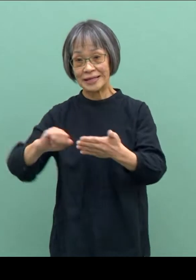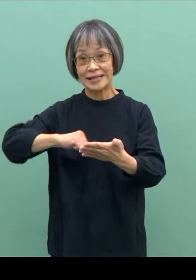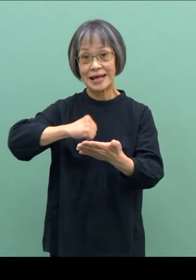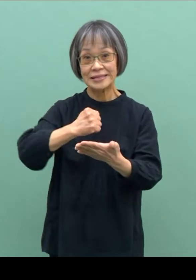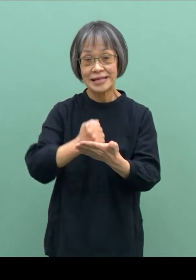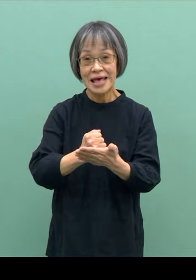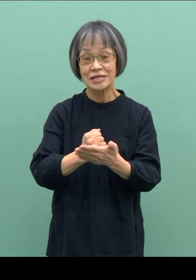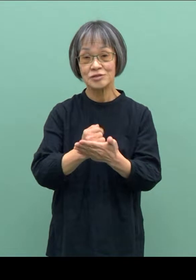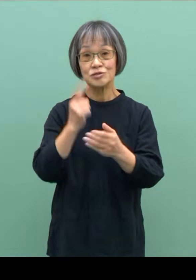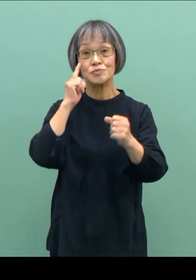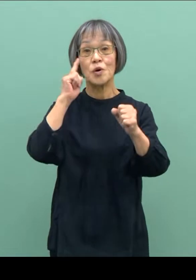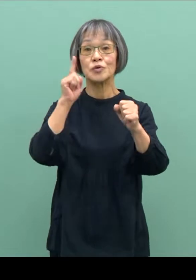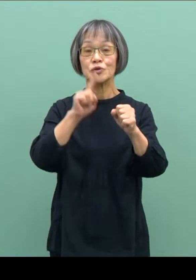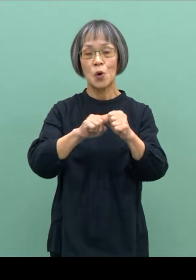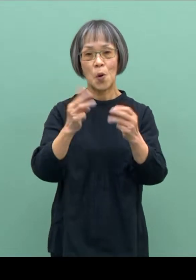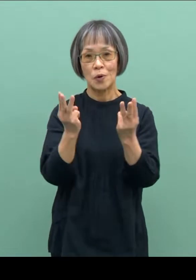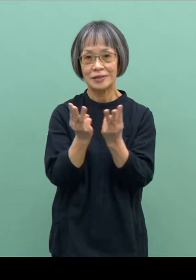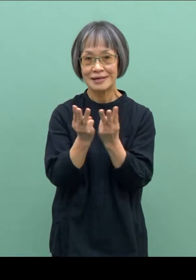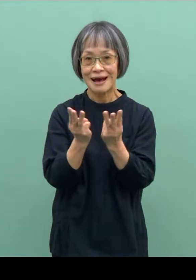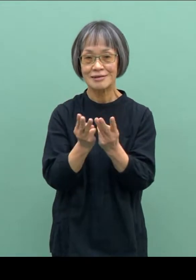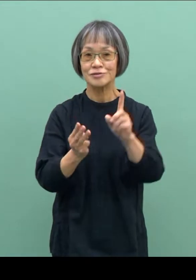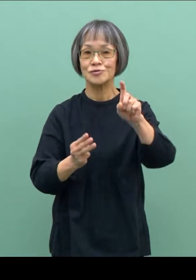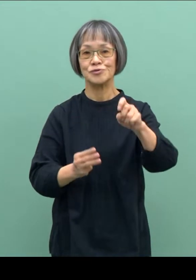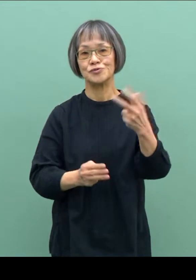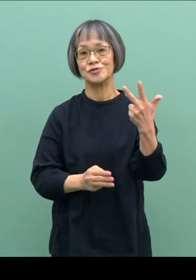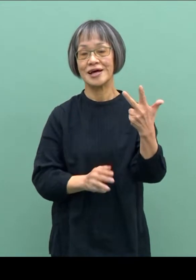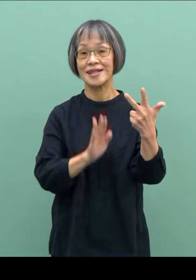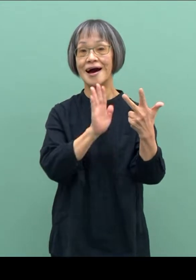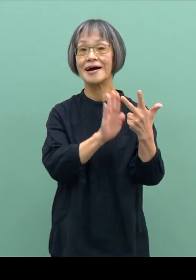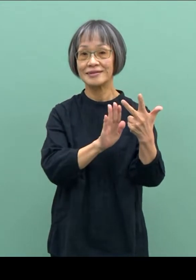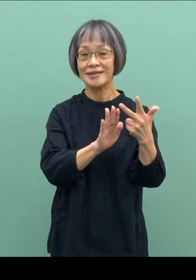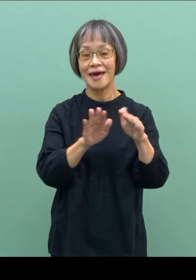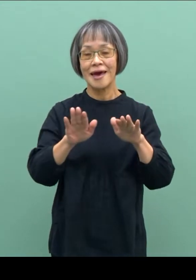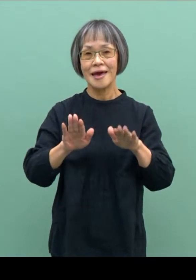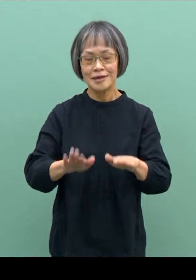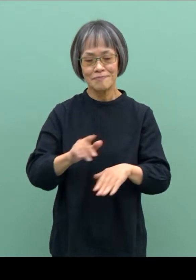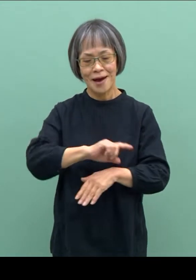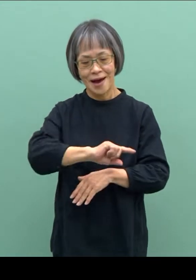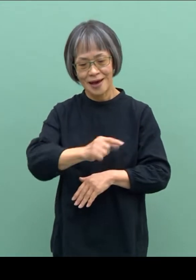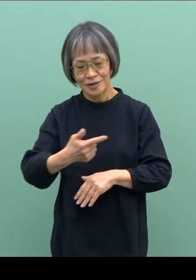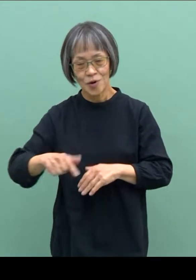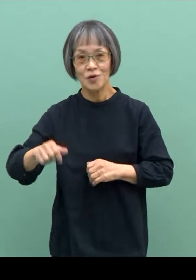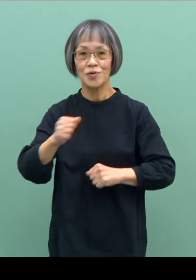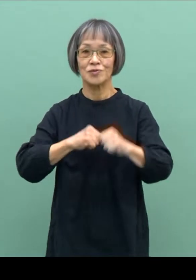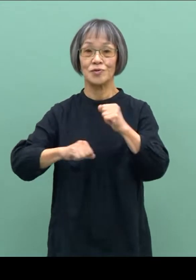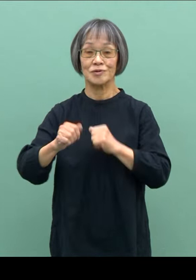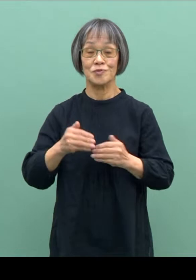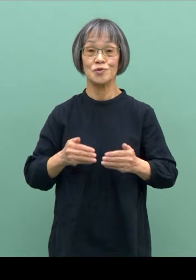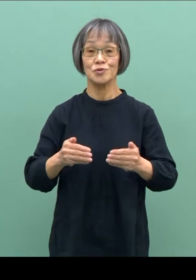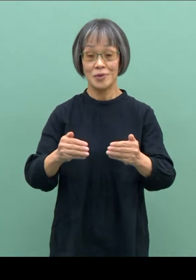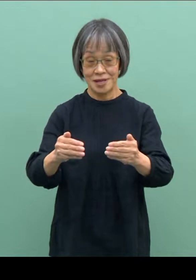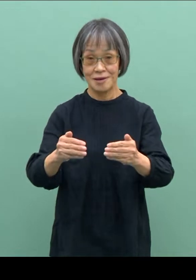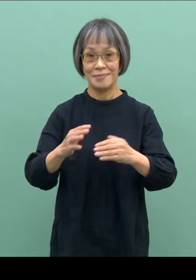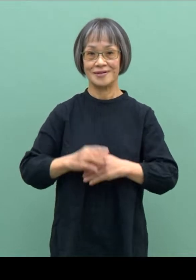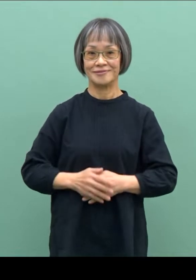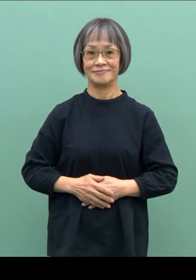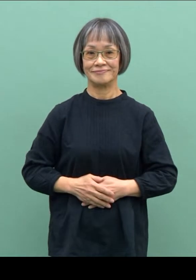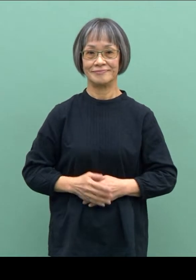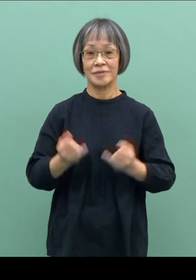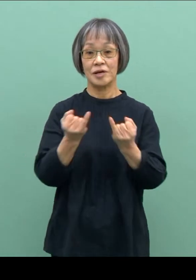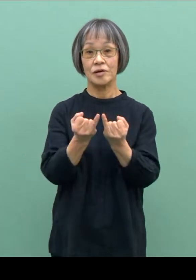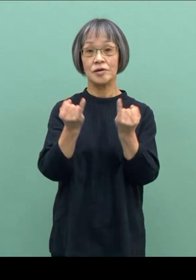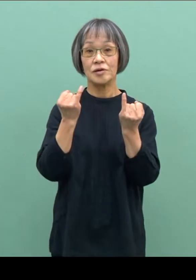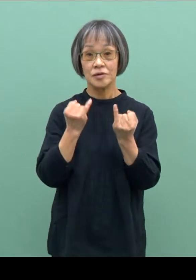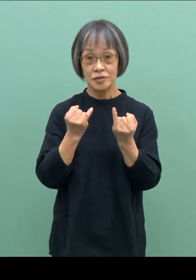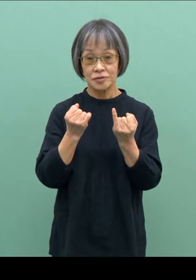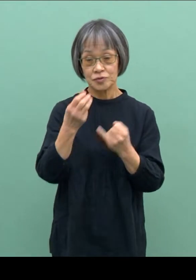き17の目標が設定されていて、県でも SDGs の達成に向けて様々な取り組みを進めています。女